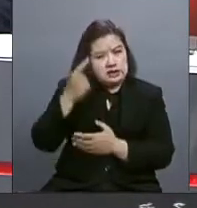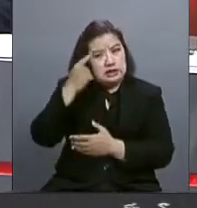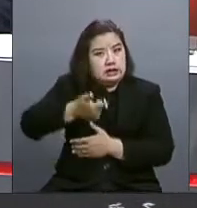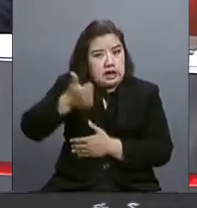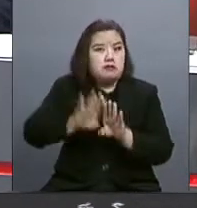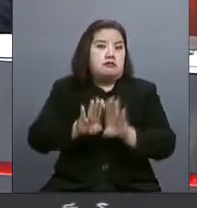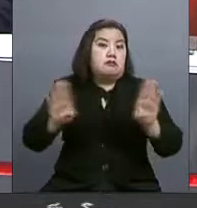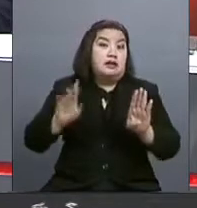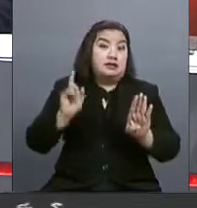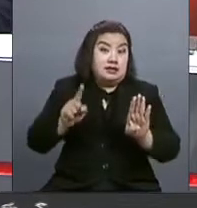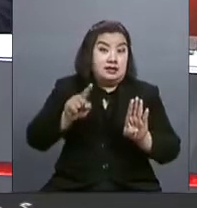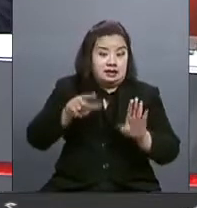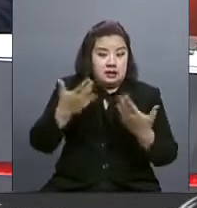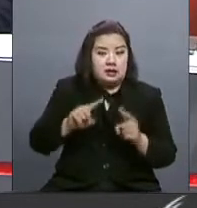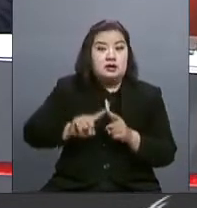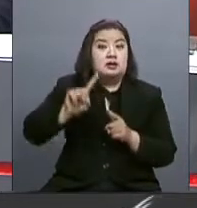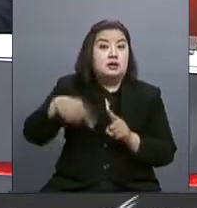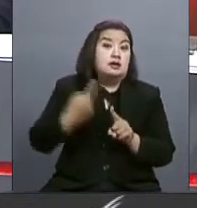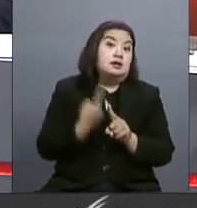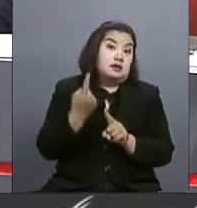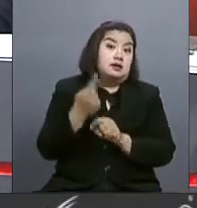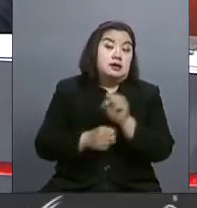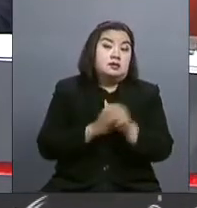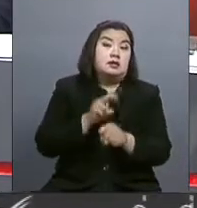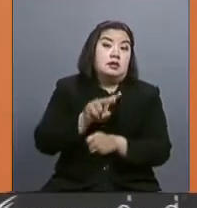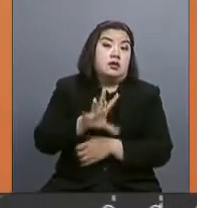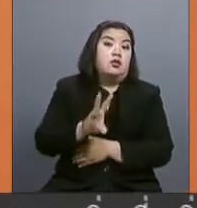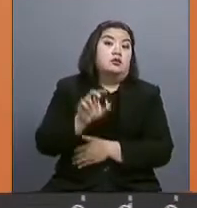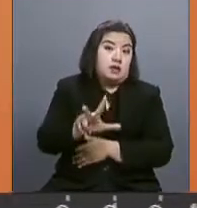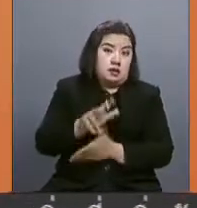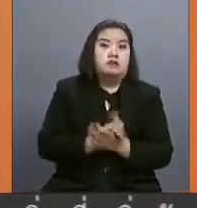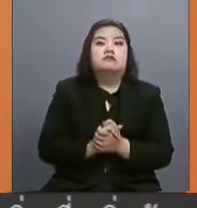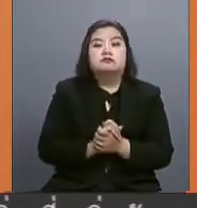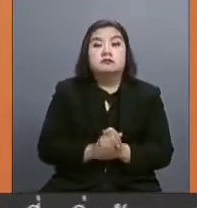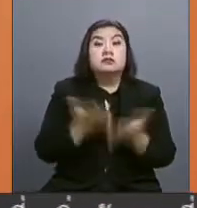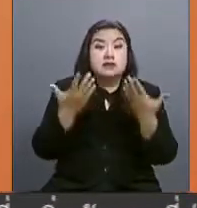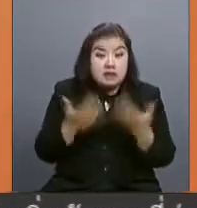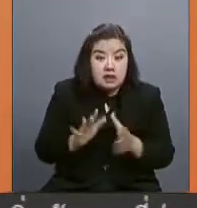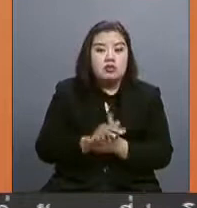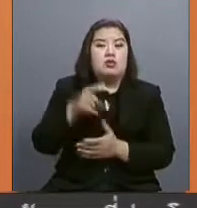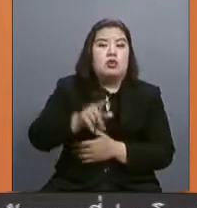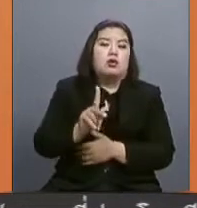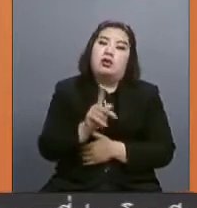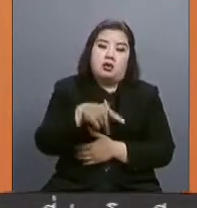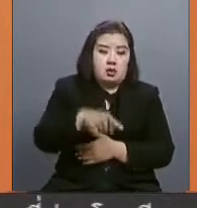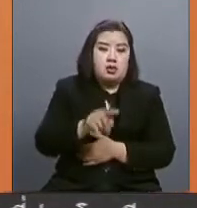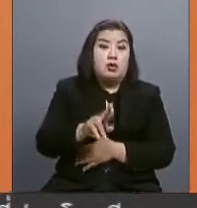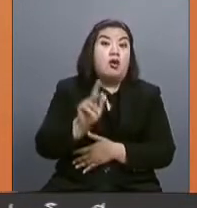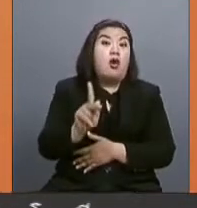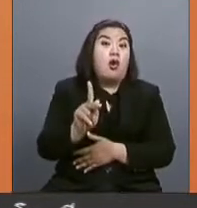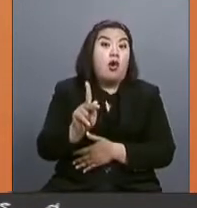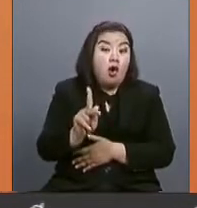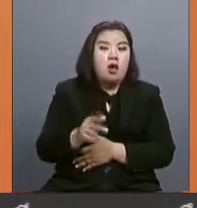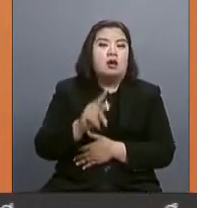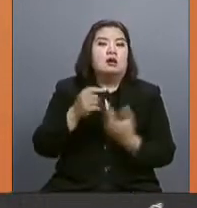เป็นทางการวันที่1มกราคมปี2563ค่ะซึ่งหลังจากยกเลิกพรกฉุกเฉินแล้วก็เปลี่ยนมาใช้พรบความมั่น